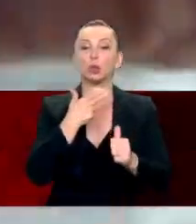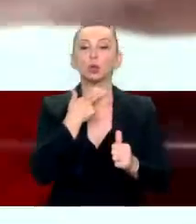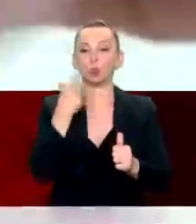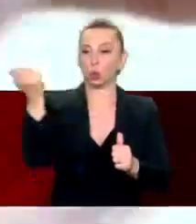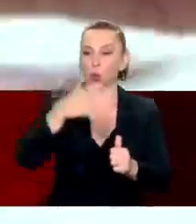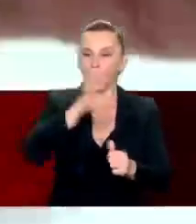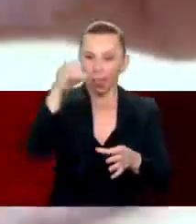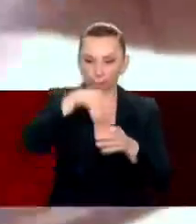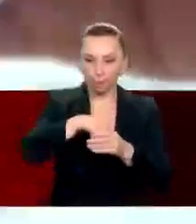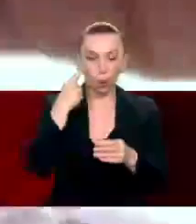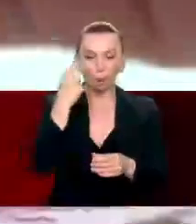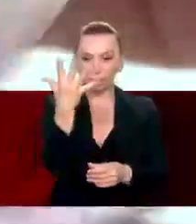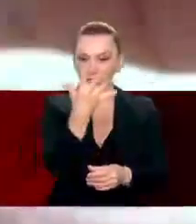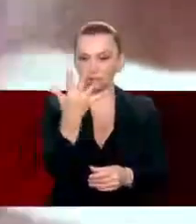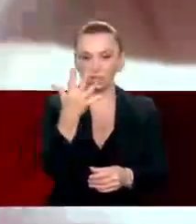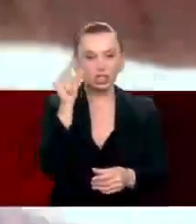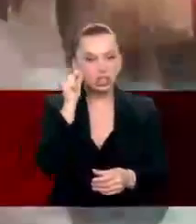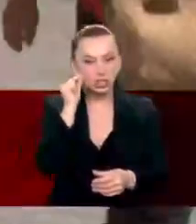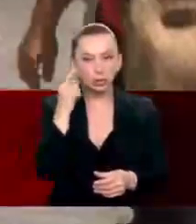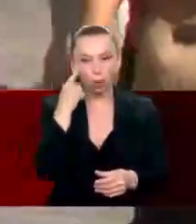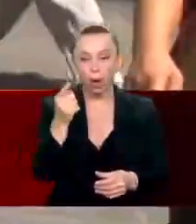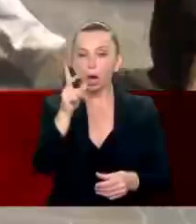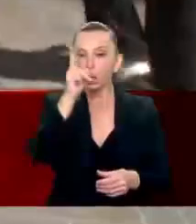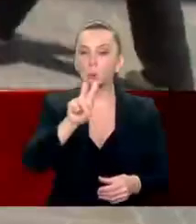bulunduğu 5 kişiden 200 milyon lira aldı.